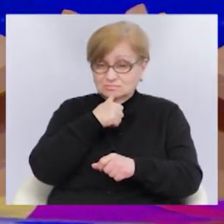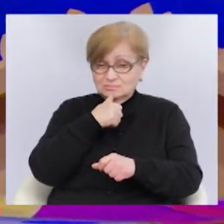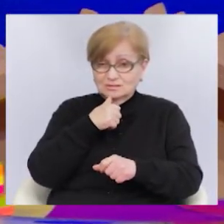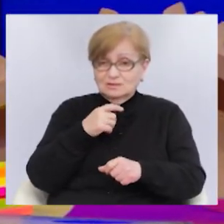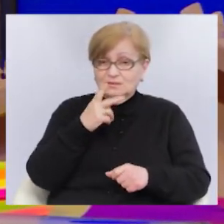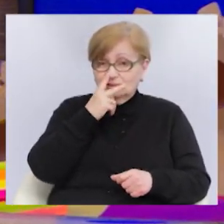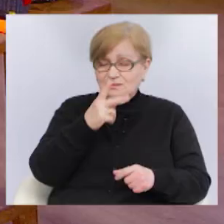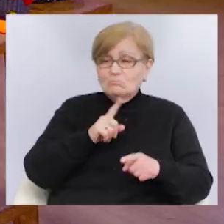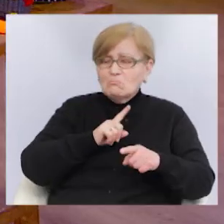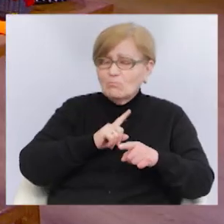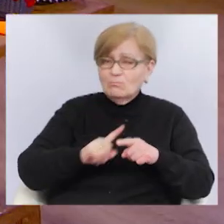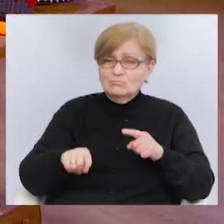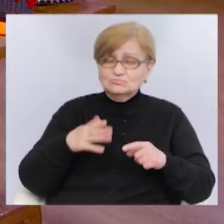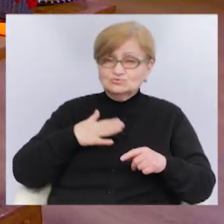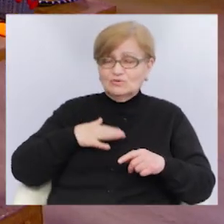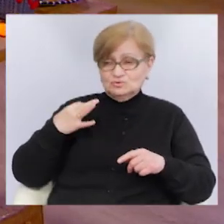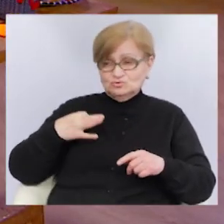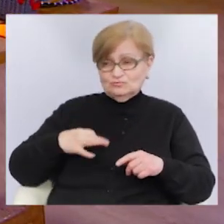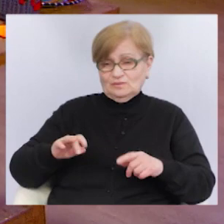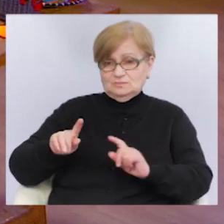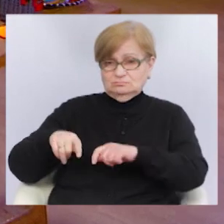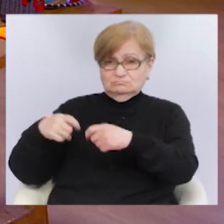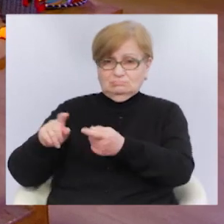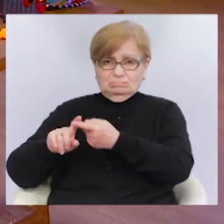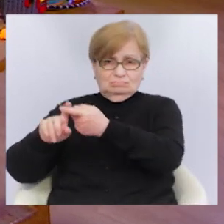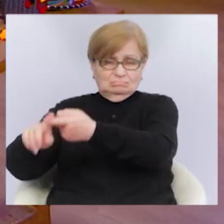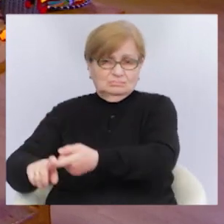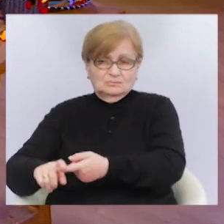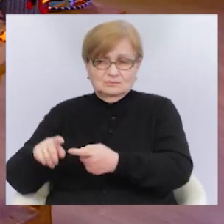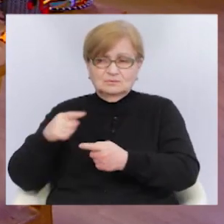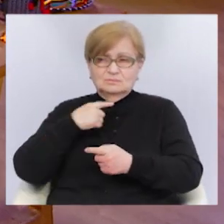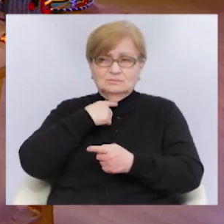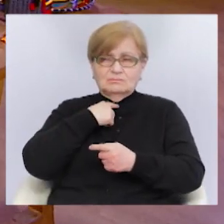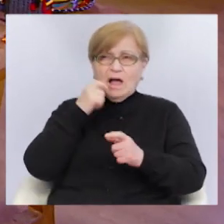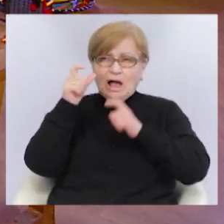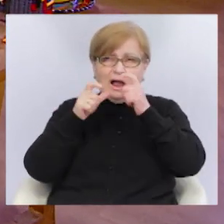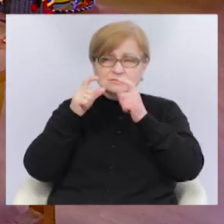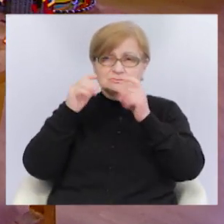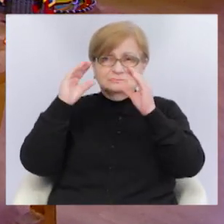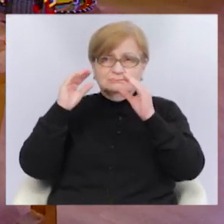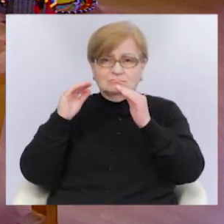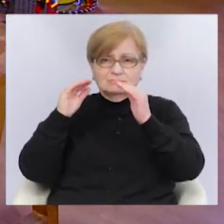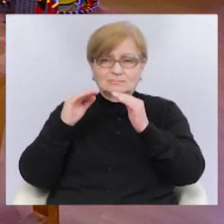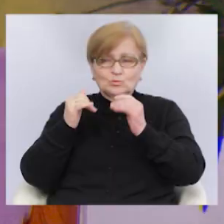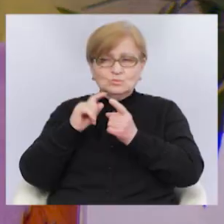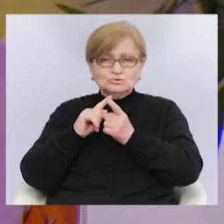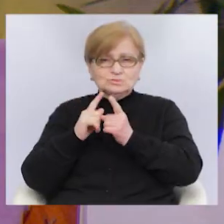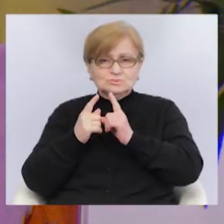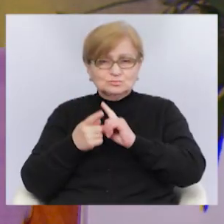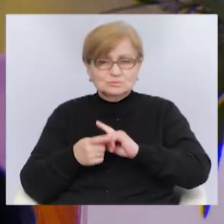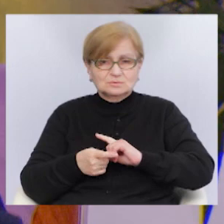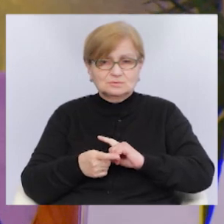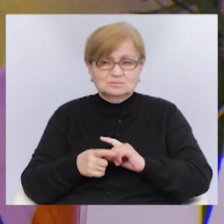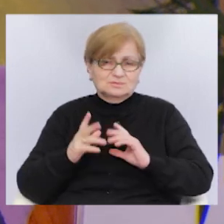ნახავთ ძალიან მალე ჩვენი შულიც თავისით ცოტათი ხმას უწევს, ცოტა სხვანაირად გიყურებს.